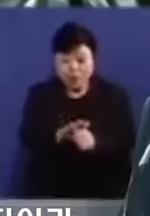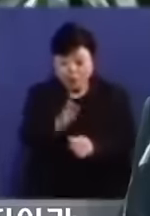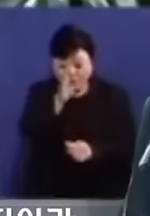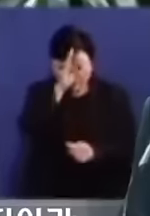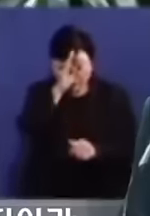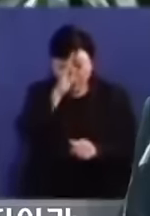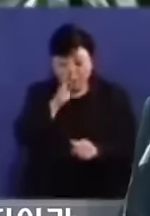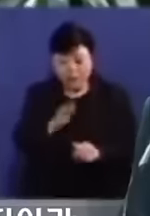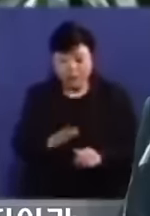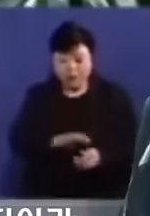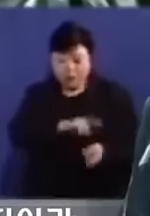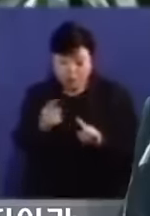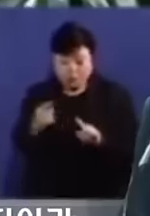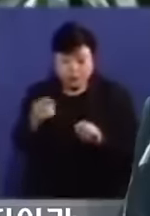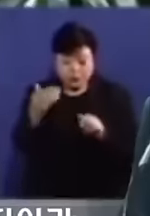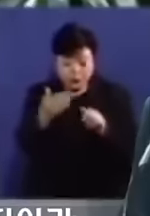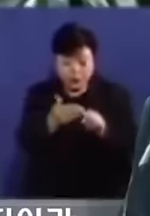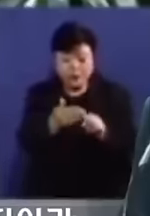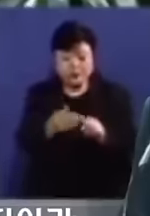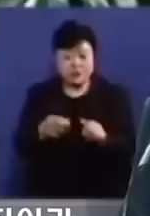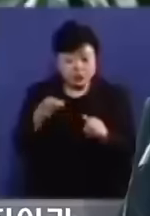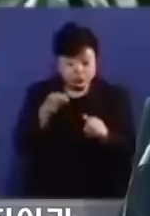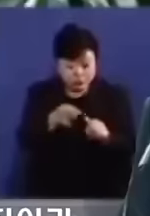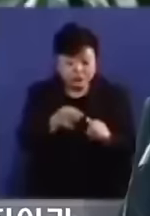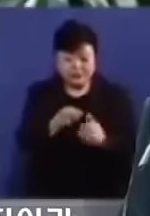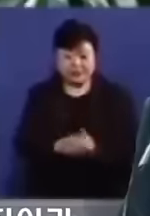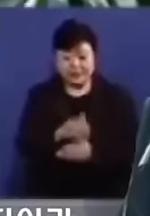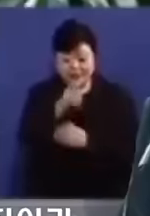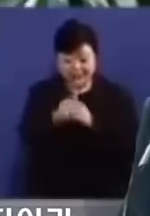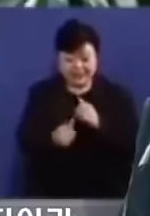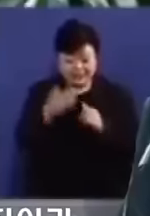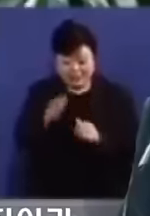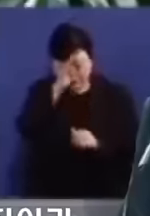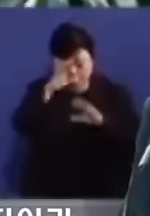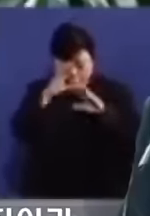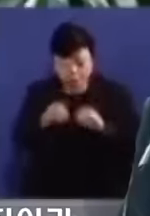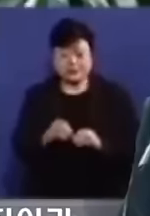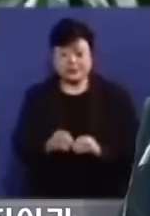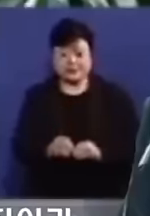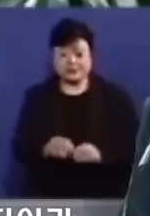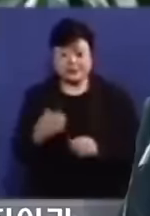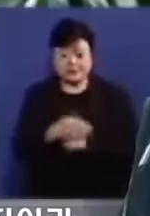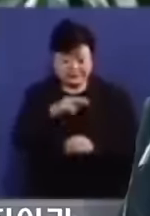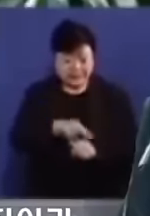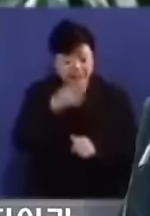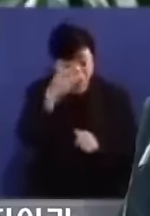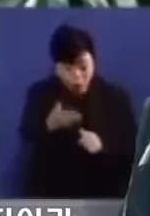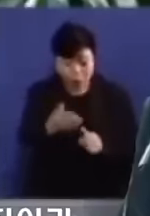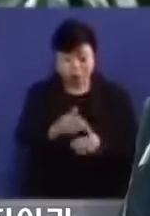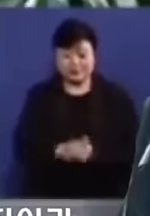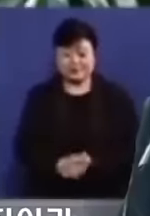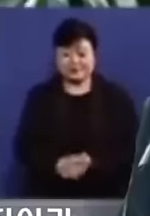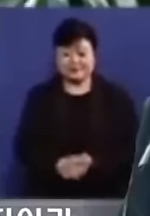병을 치료하는 사람에게는 하나님께서 병 고치는 은사를 주시는 것입니다.